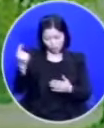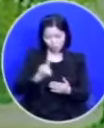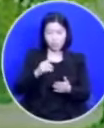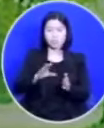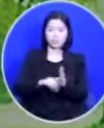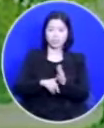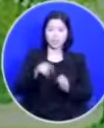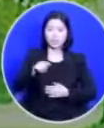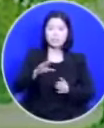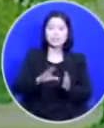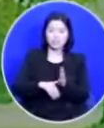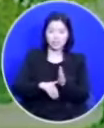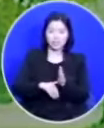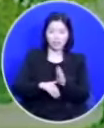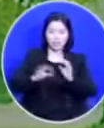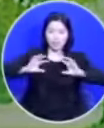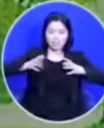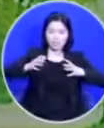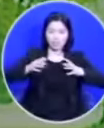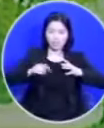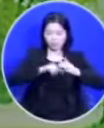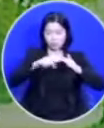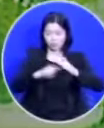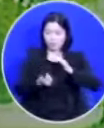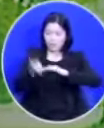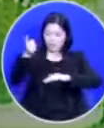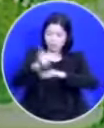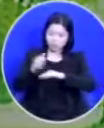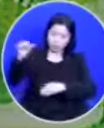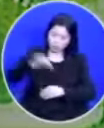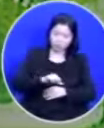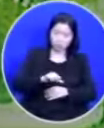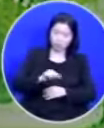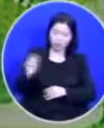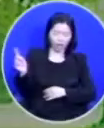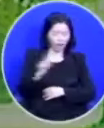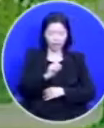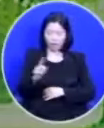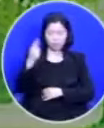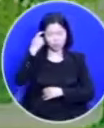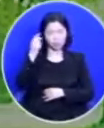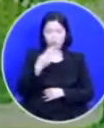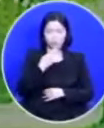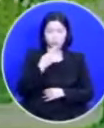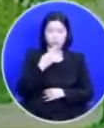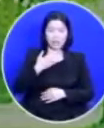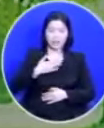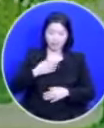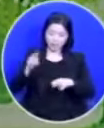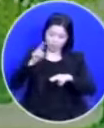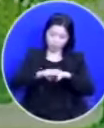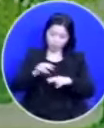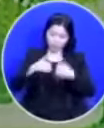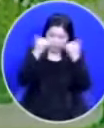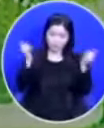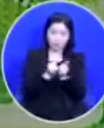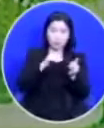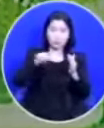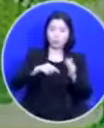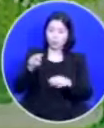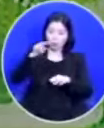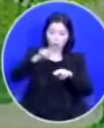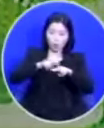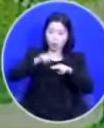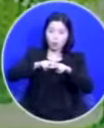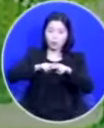그때는 세상에서 성공 했냐 실패 했냐 학생도 없습니다 내 지위가 사회에서 얼룩 1증가 아무